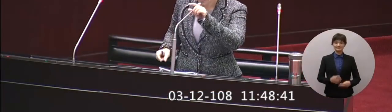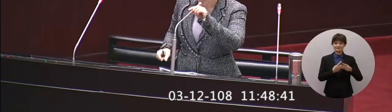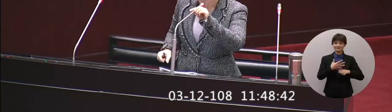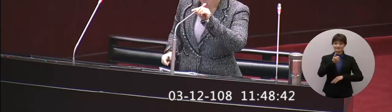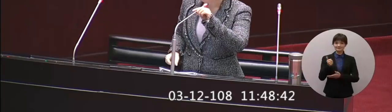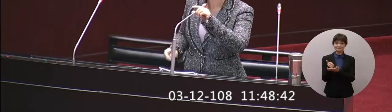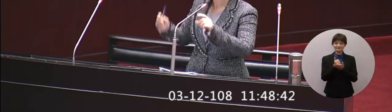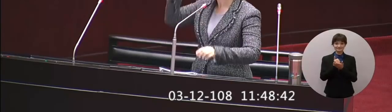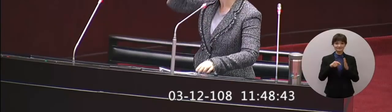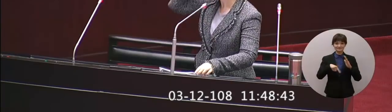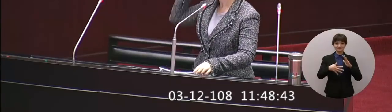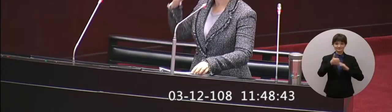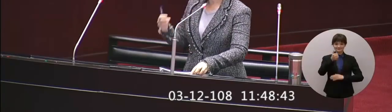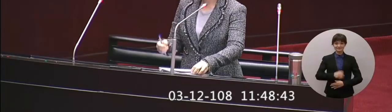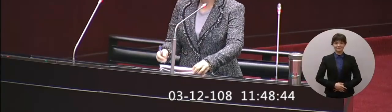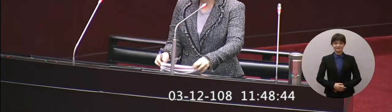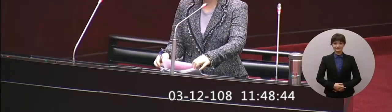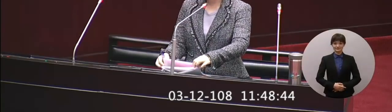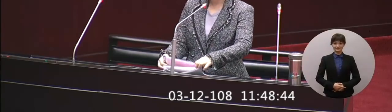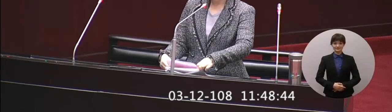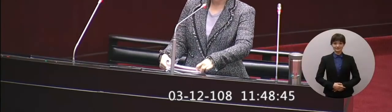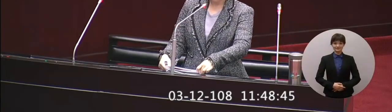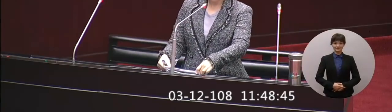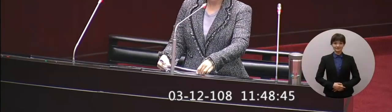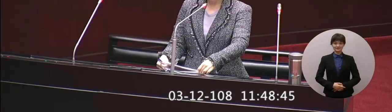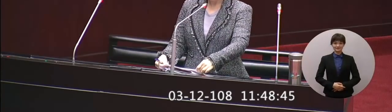主席，请院长。 请苏院长。